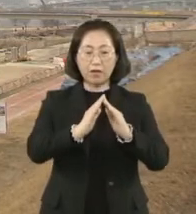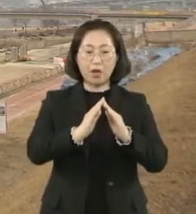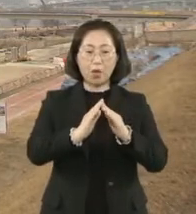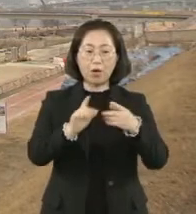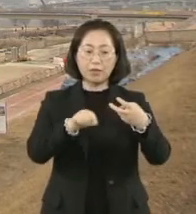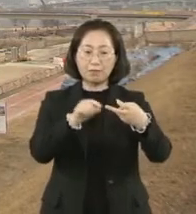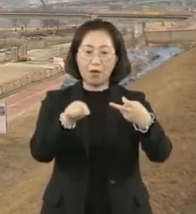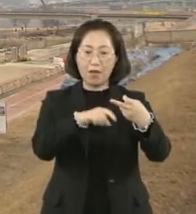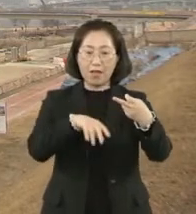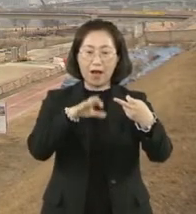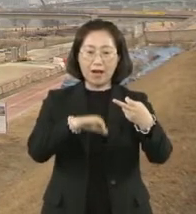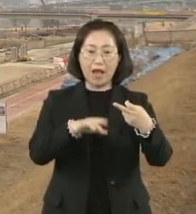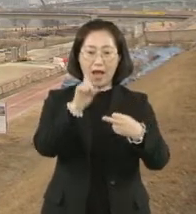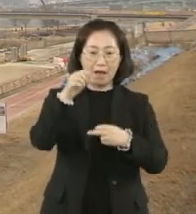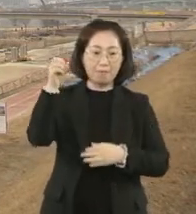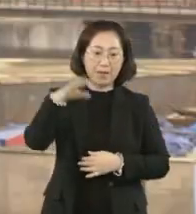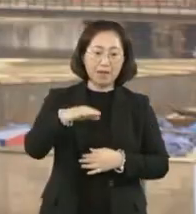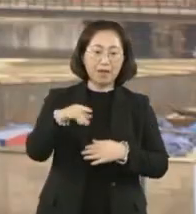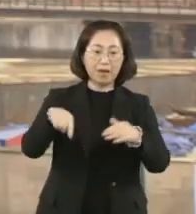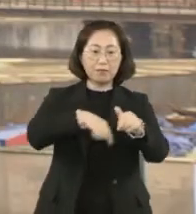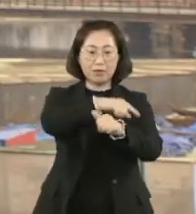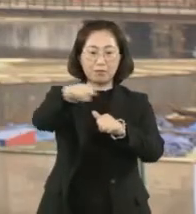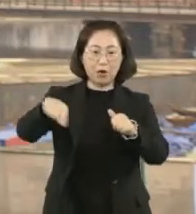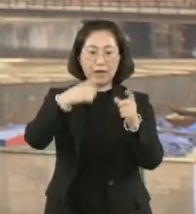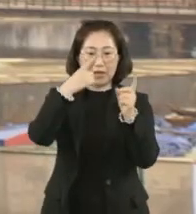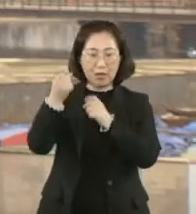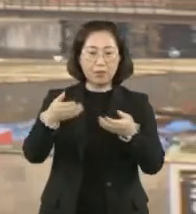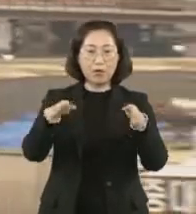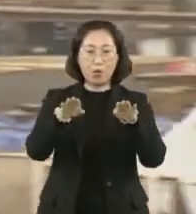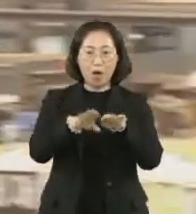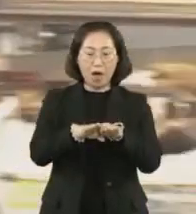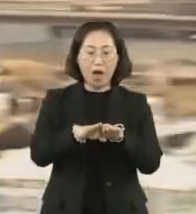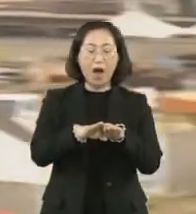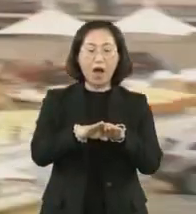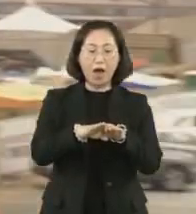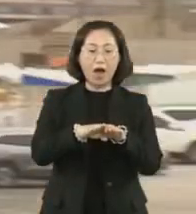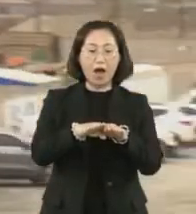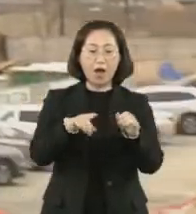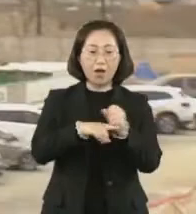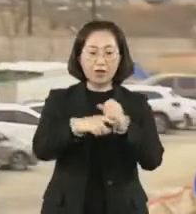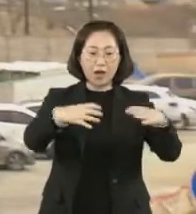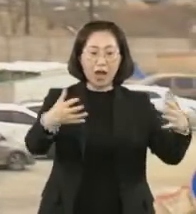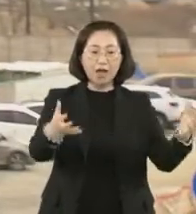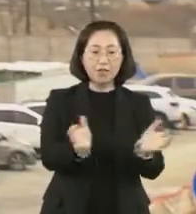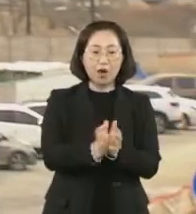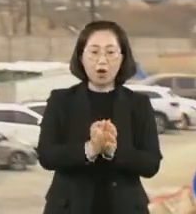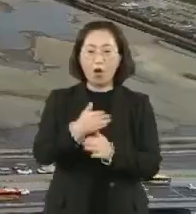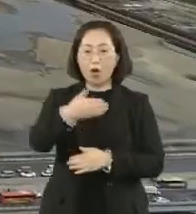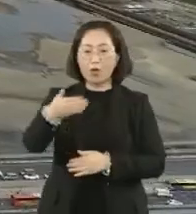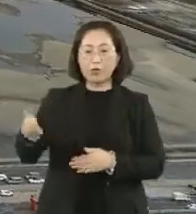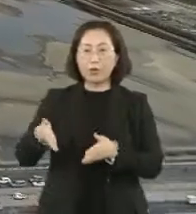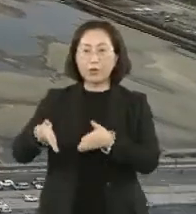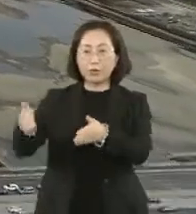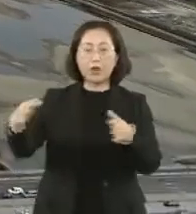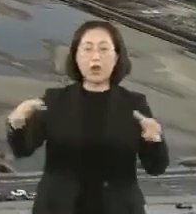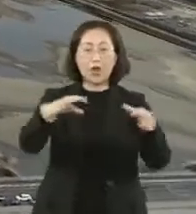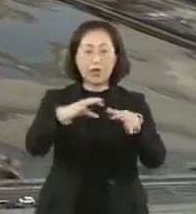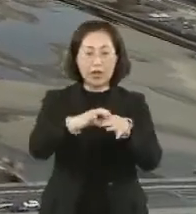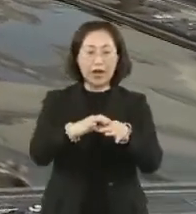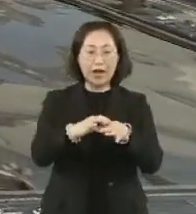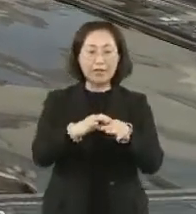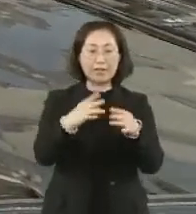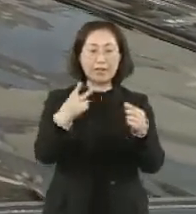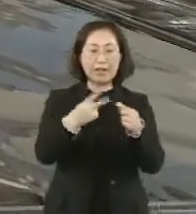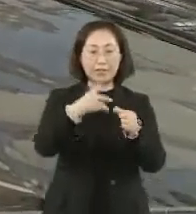연내 순차적으로 한비탑 주변 엑스포 기념구역 조성, 사이언스 컴플렉스에서 갑천 도시 고속화도로를 연결하는